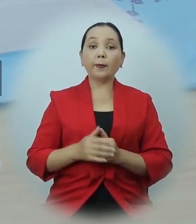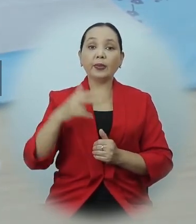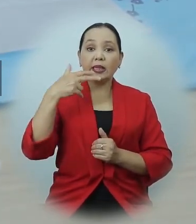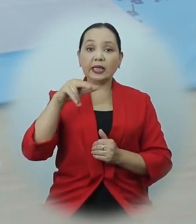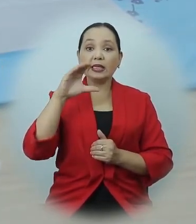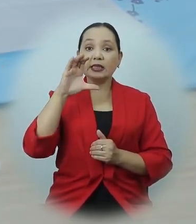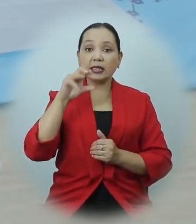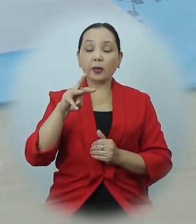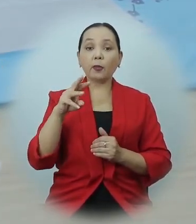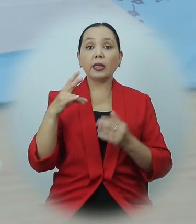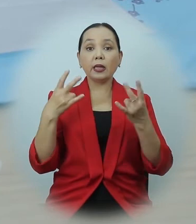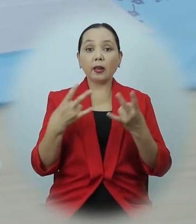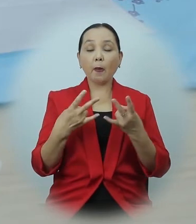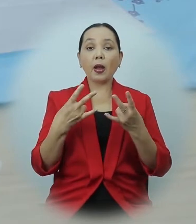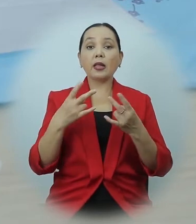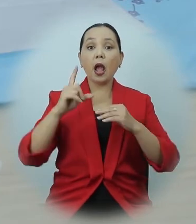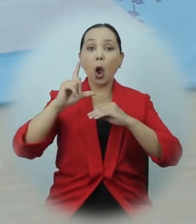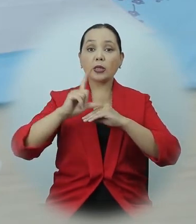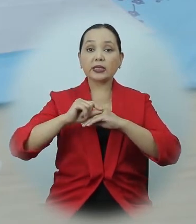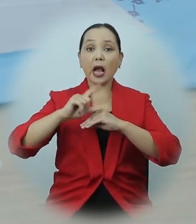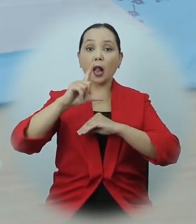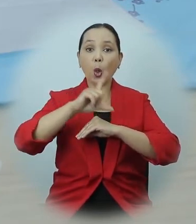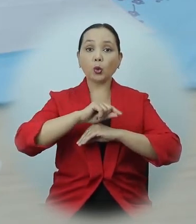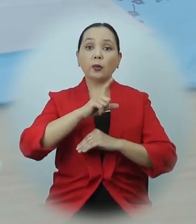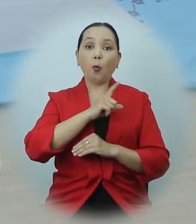30 сантиметров. Теперь необходимо сколоть изделие.